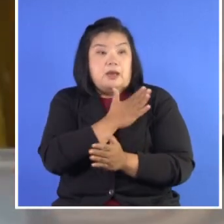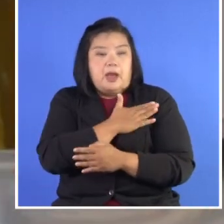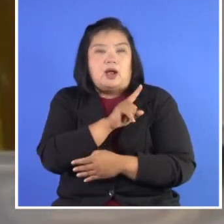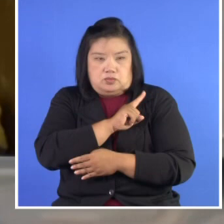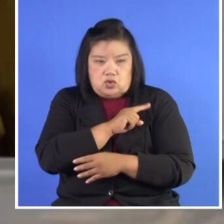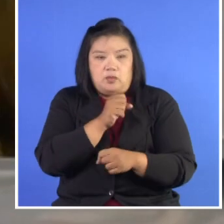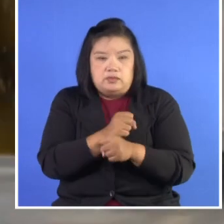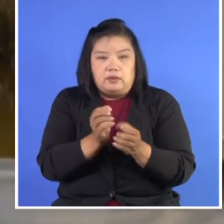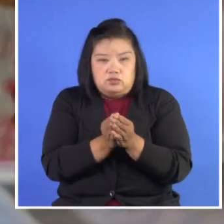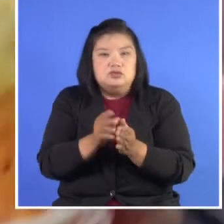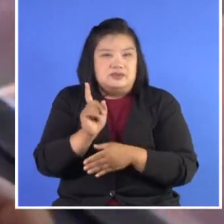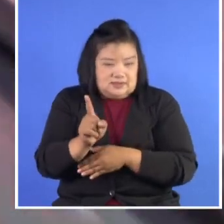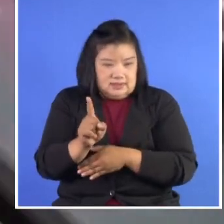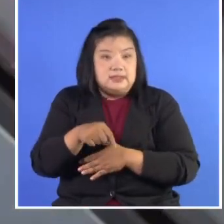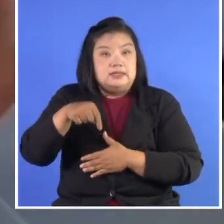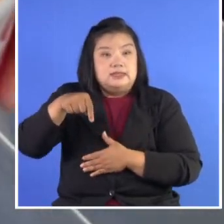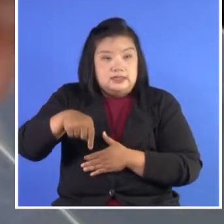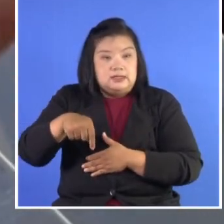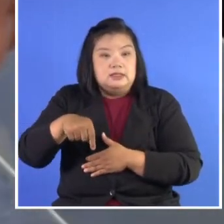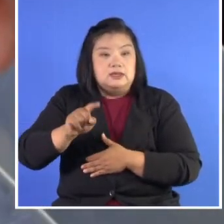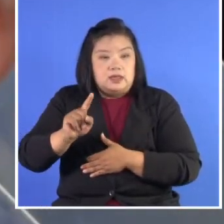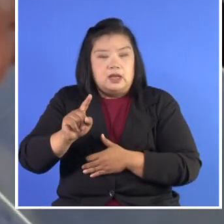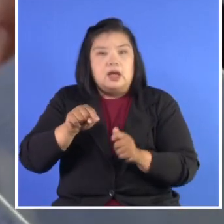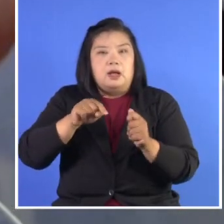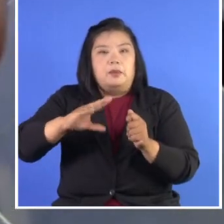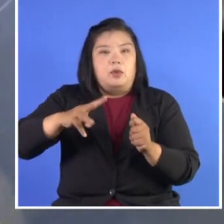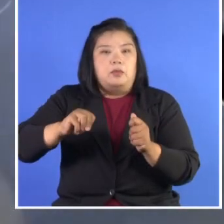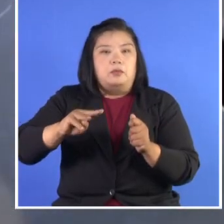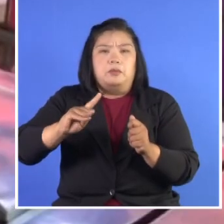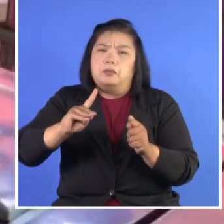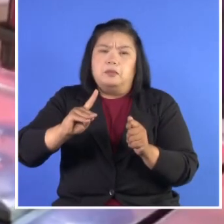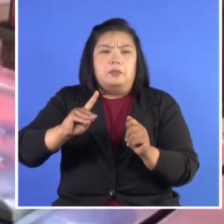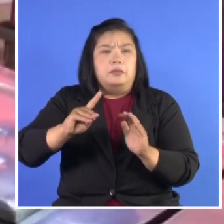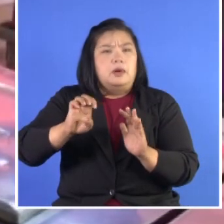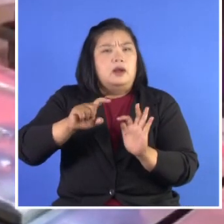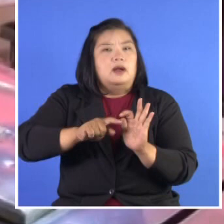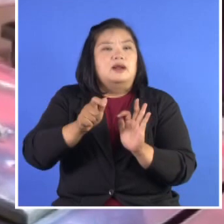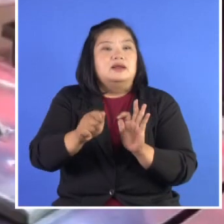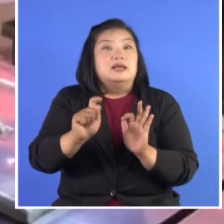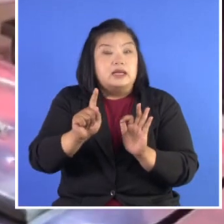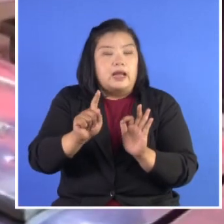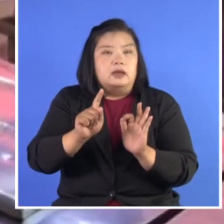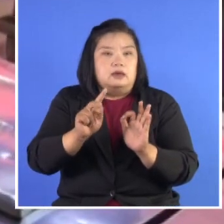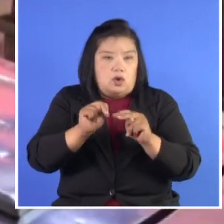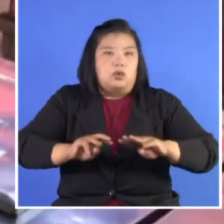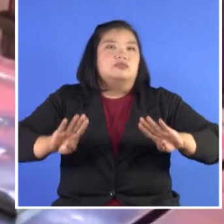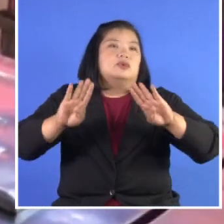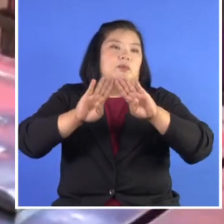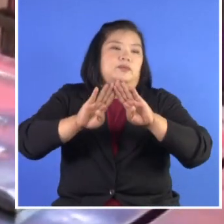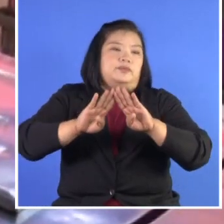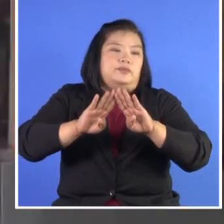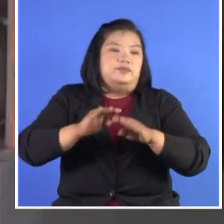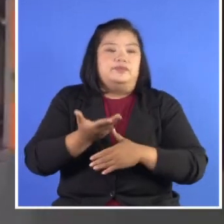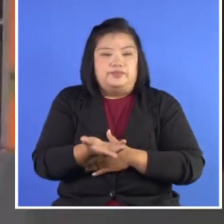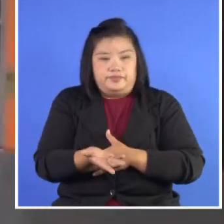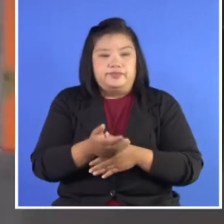ยนะวัดโพรงมะเดื่อเขตเทศบาลตำบลโพรงมะเดื่ออำเภอเมืองนครปฐมค่ะไอศกรีมรสพระธรรมนี่เป็นชื่อร้านจริงๆนะ